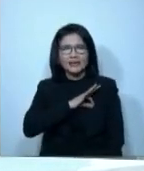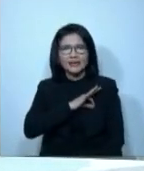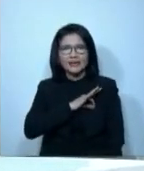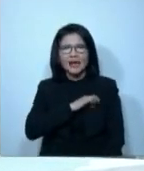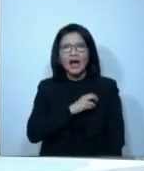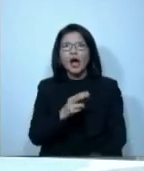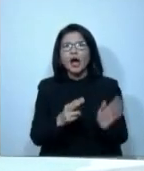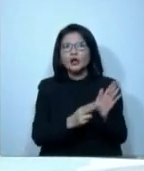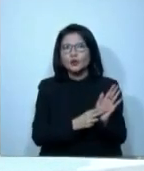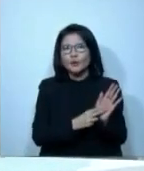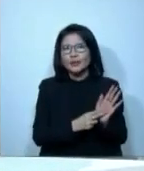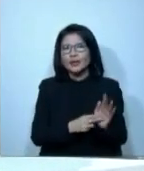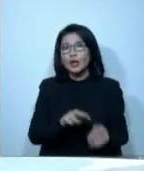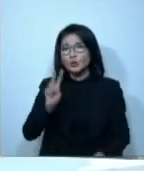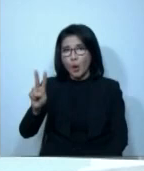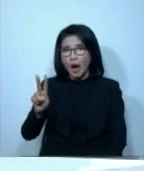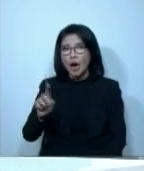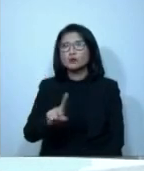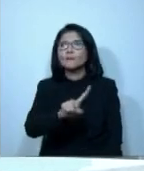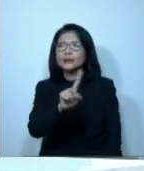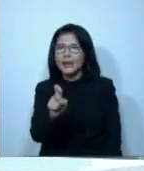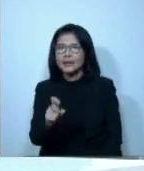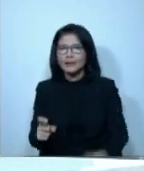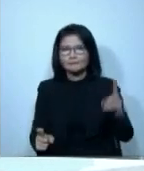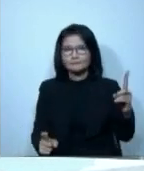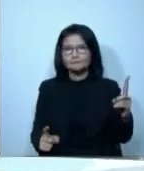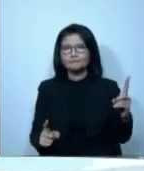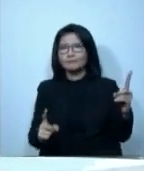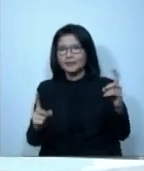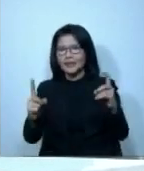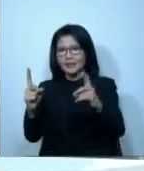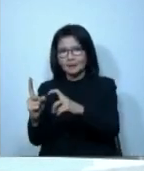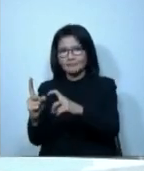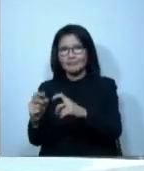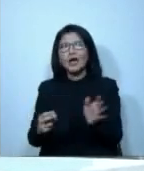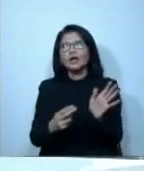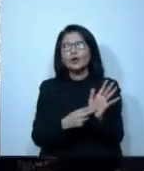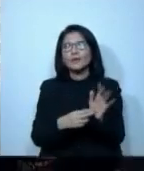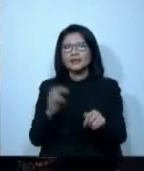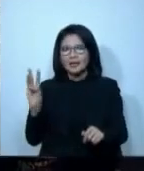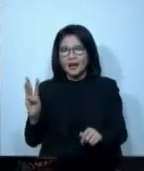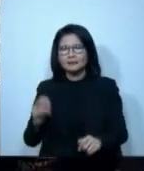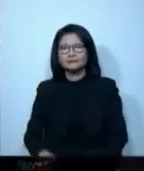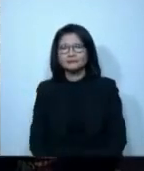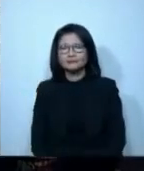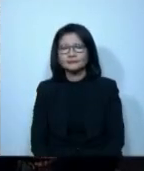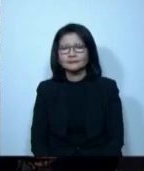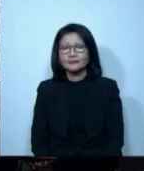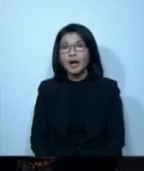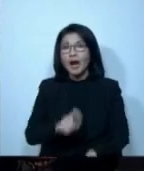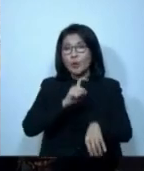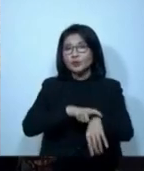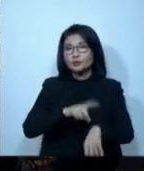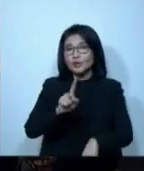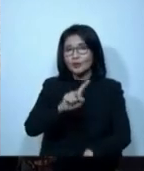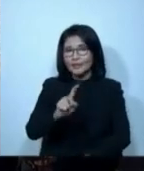nomor urut 2 untuk bertanya kepada calon presiden nomor urut 3. Dan waktu Bapak